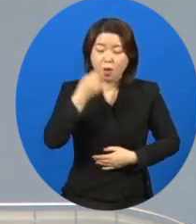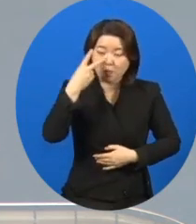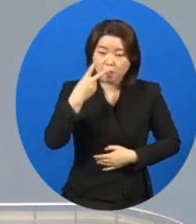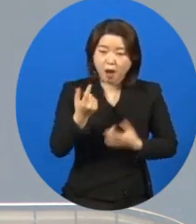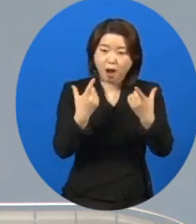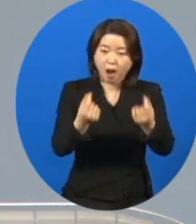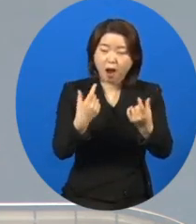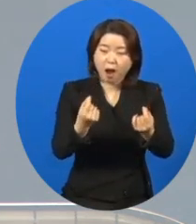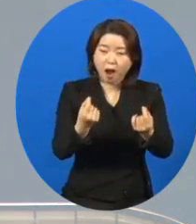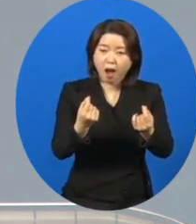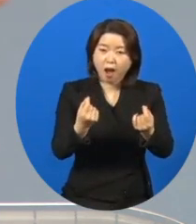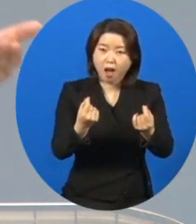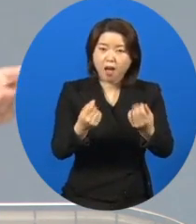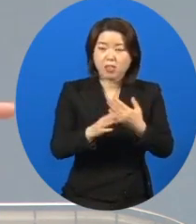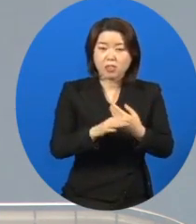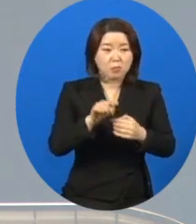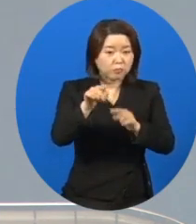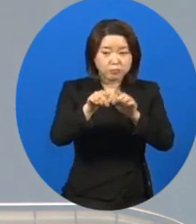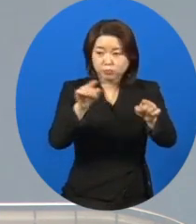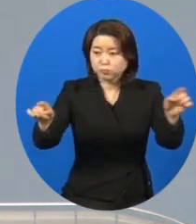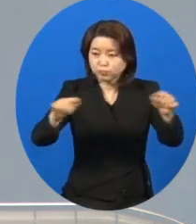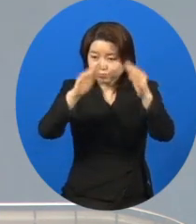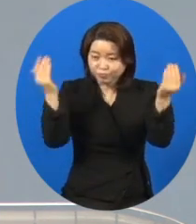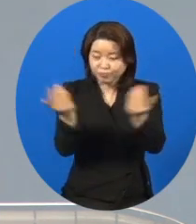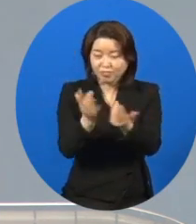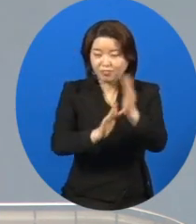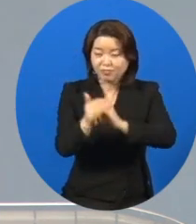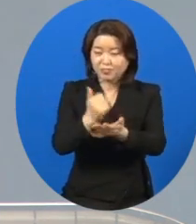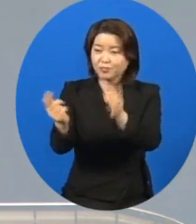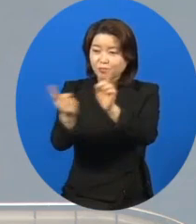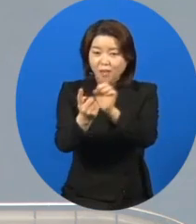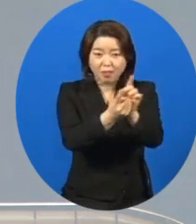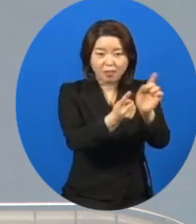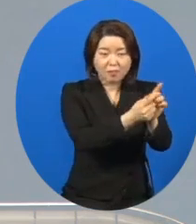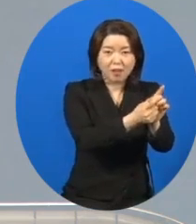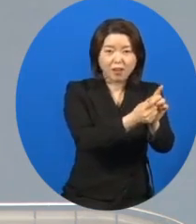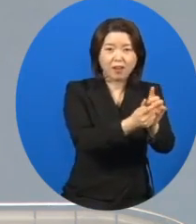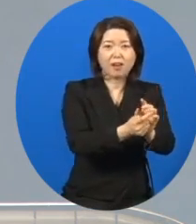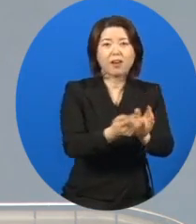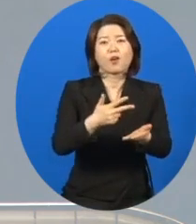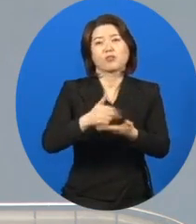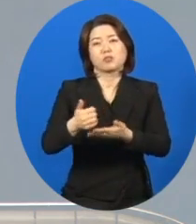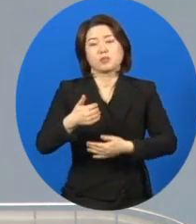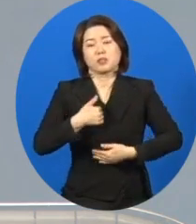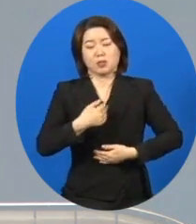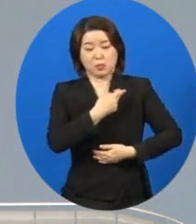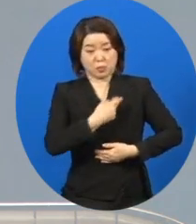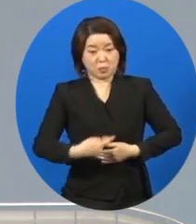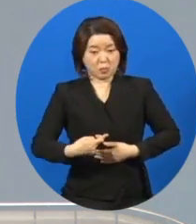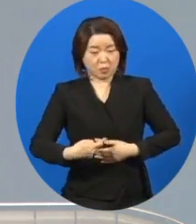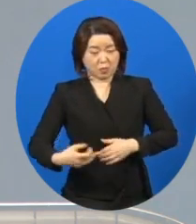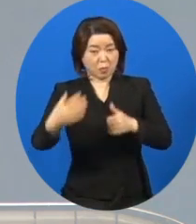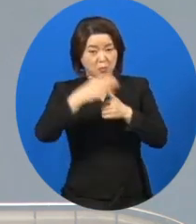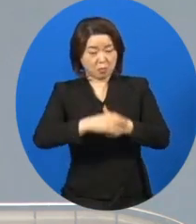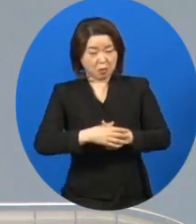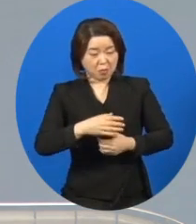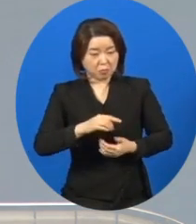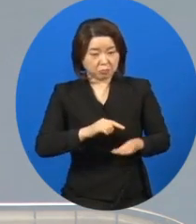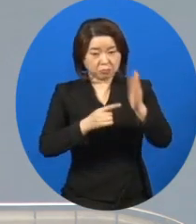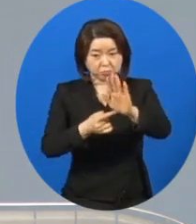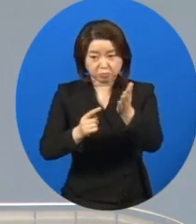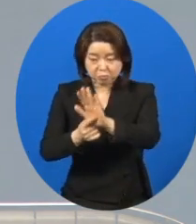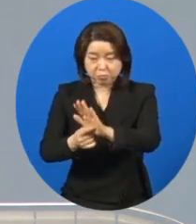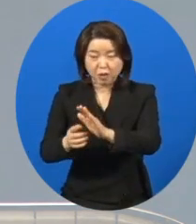논리라면 너도 나도 다 예수님을 만났다고 그러고 주님이 나에게도 사도의 사명을 주셨다고 나서면